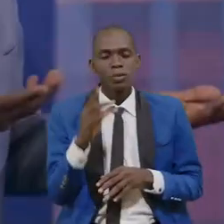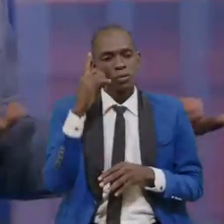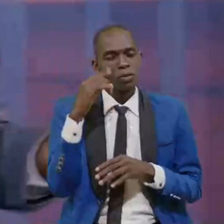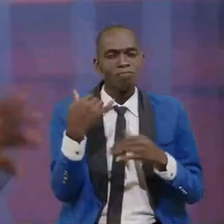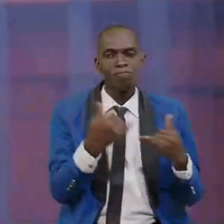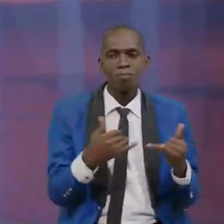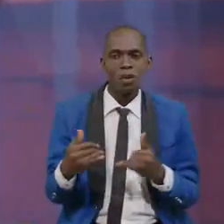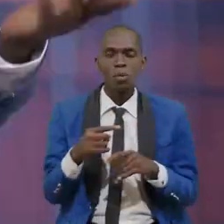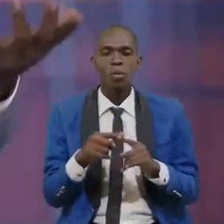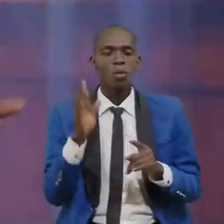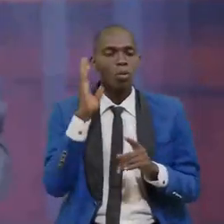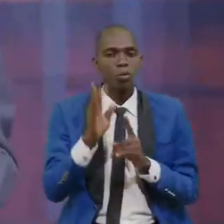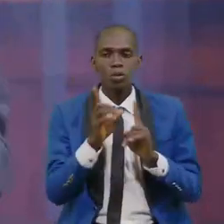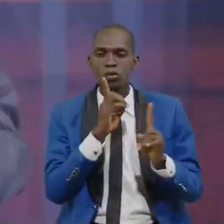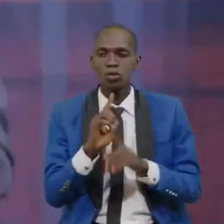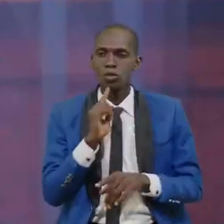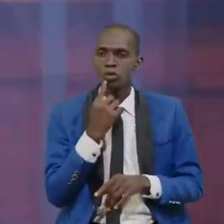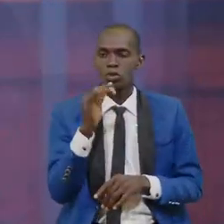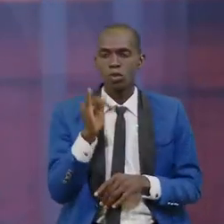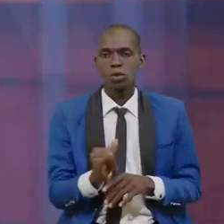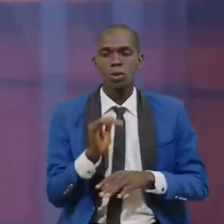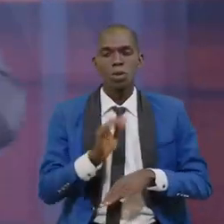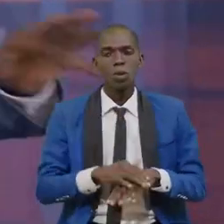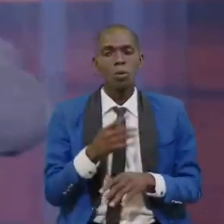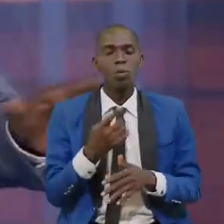Ils vont donc aller dans leur pratique.